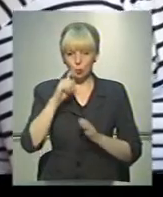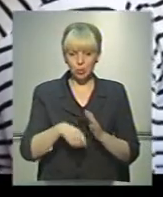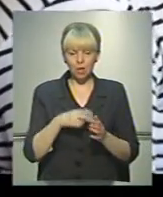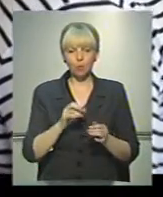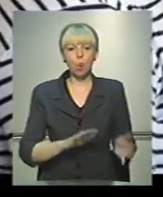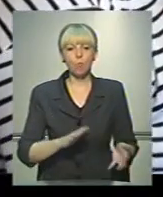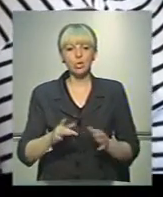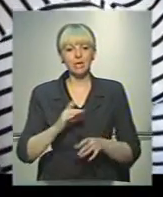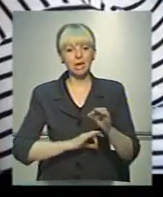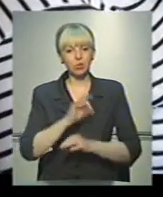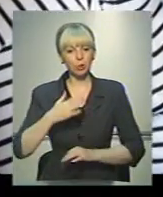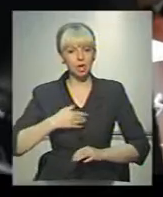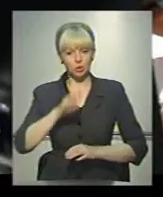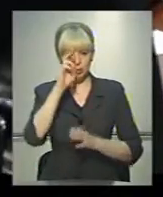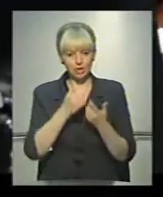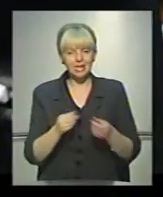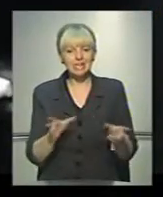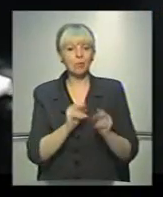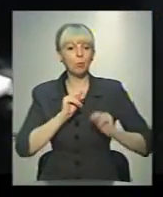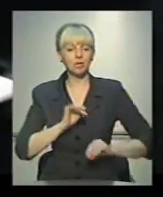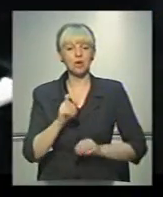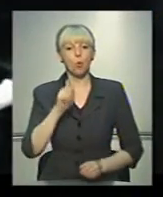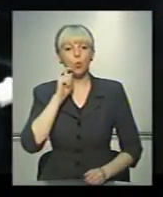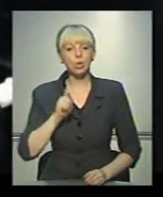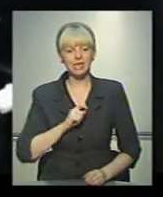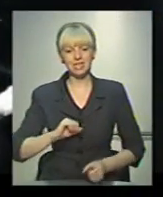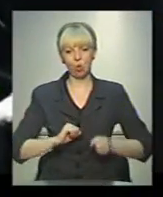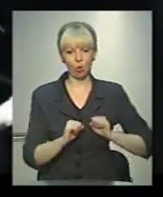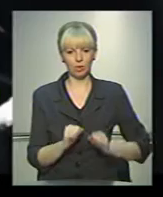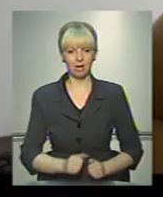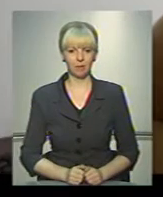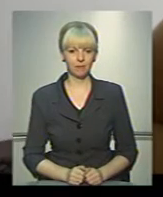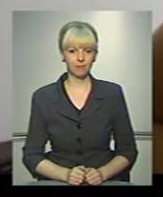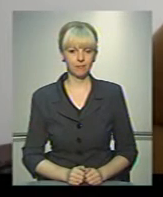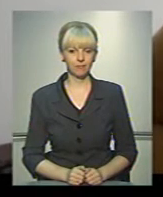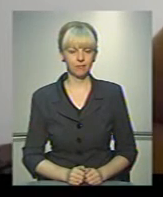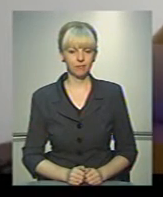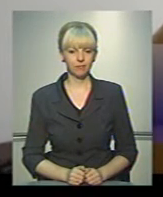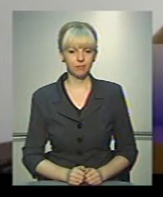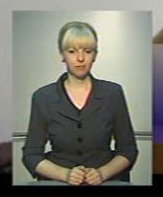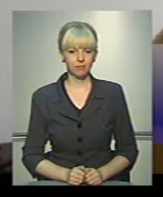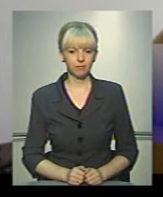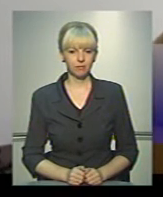дізнатися про події на сході нашої держави, співпрацювали із українськими колегами.